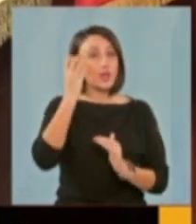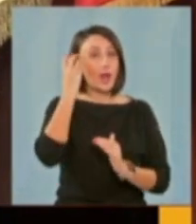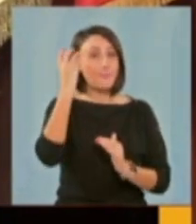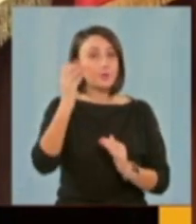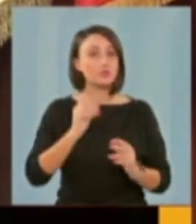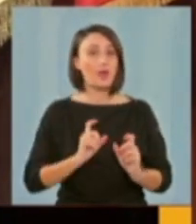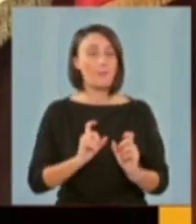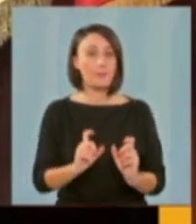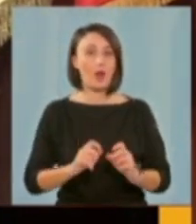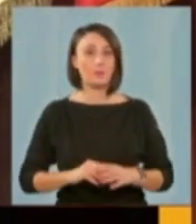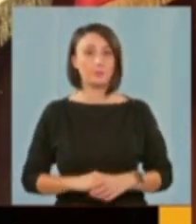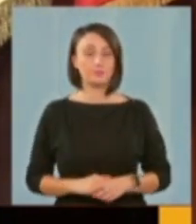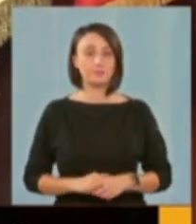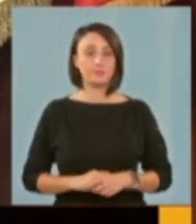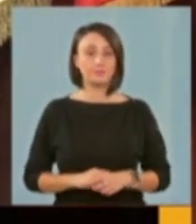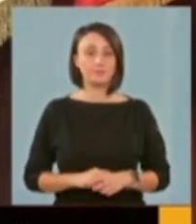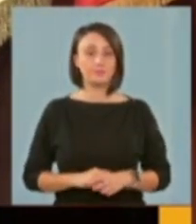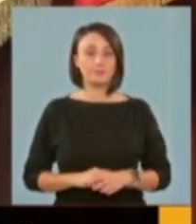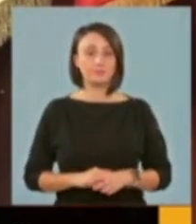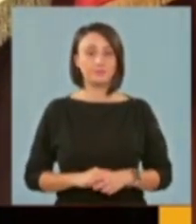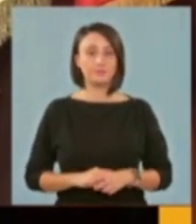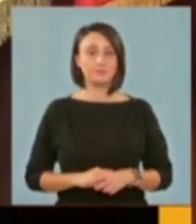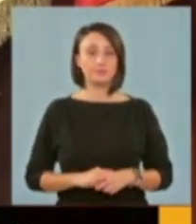de apărare.